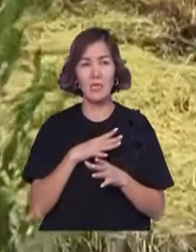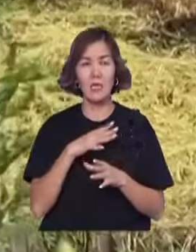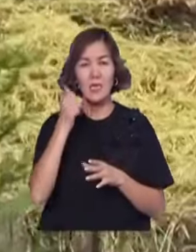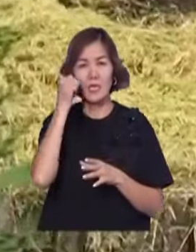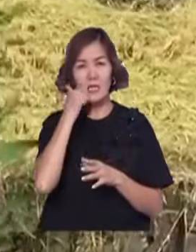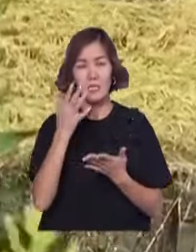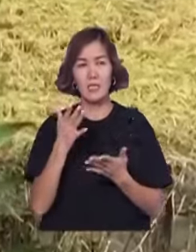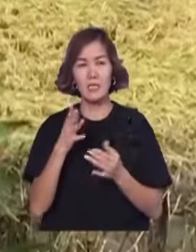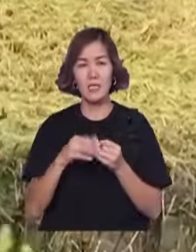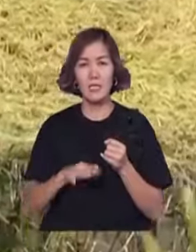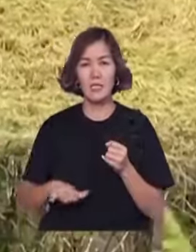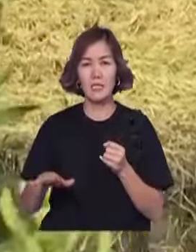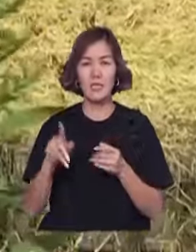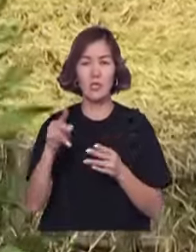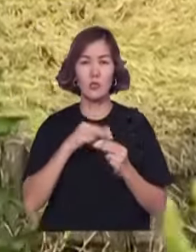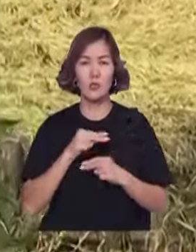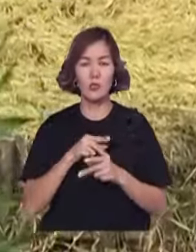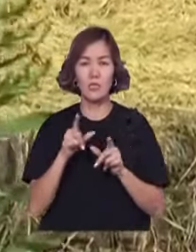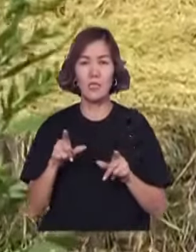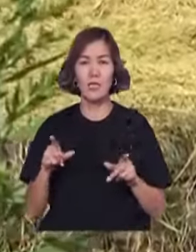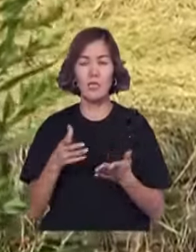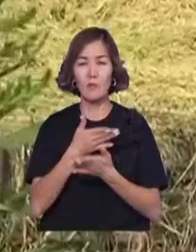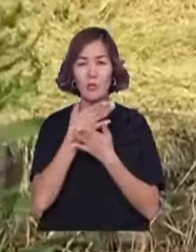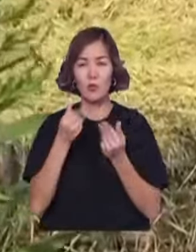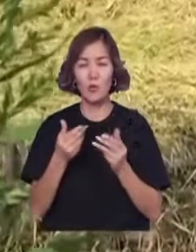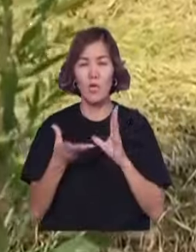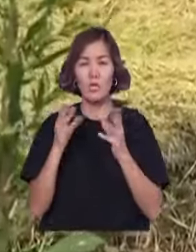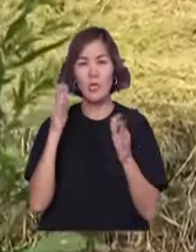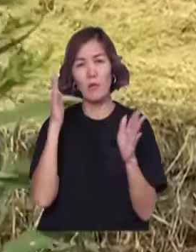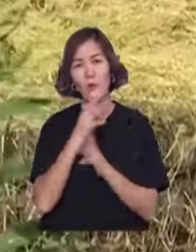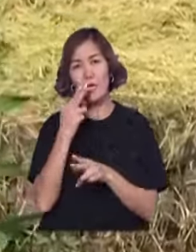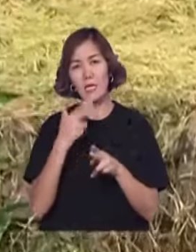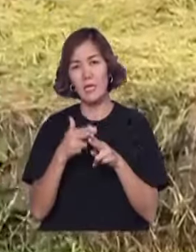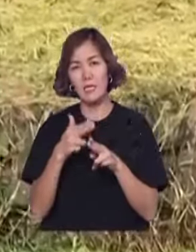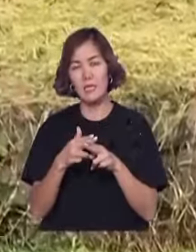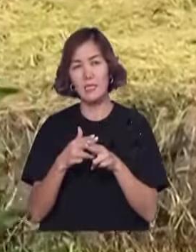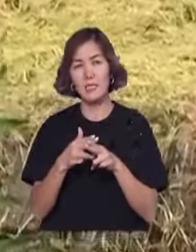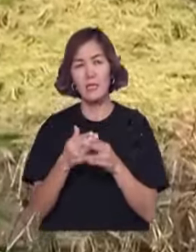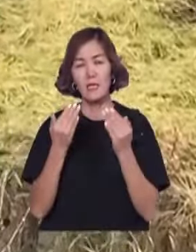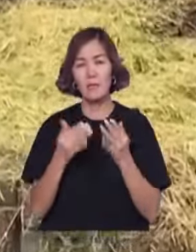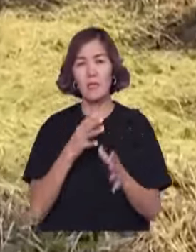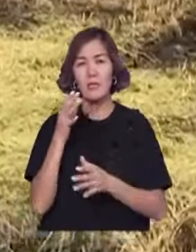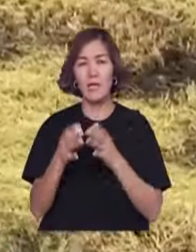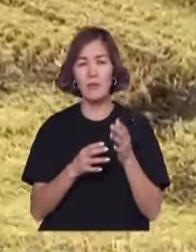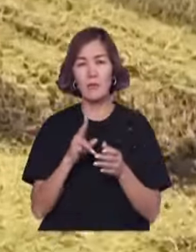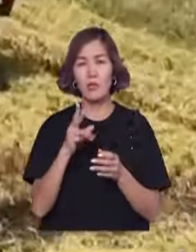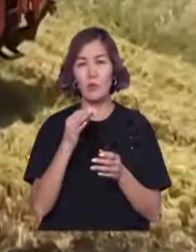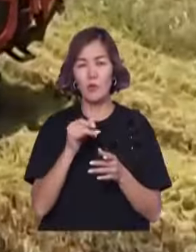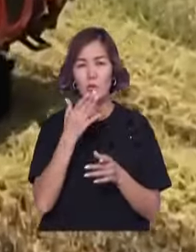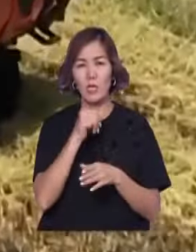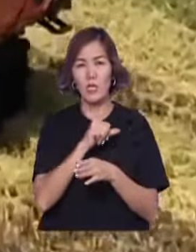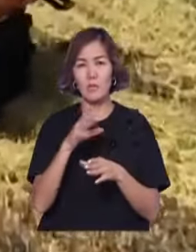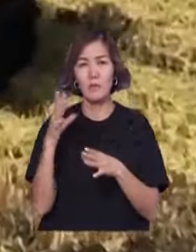соң, егіс алқаптарында жұмыс істейтін адам да азайған. Жалпы ауа райының қолайсыздығы кесірінен биыл әлемде күріш экспортының